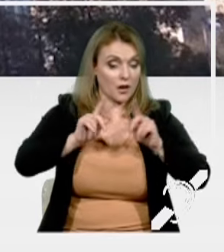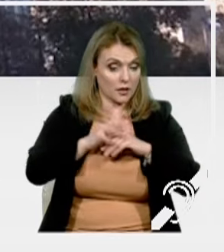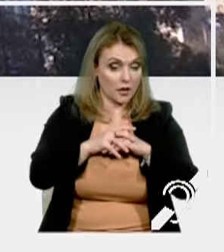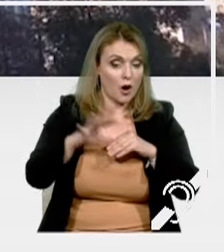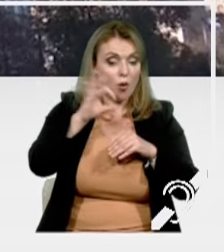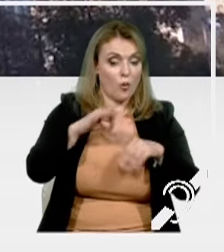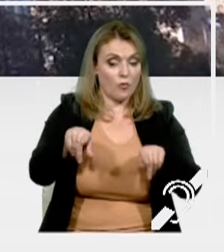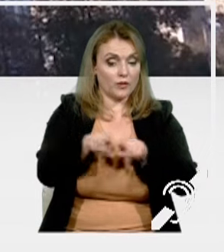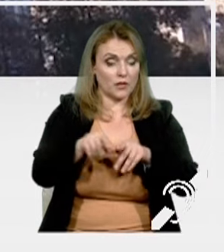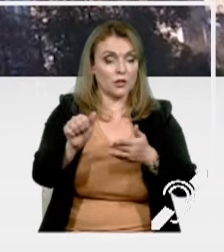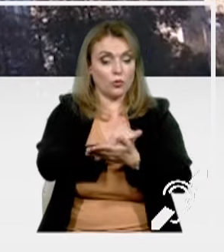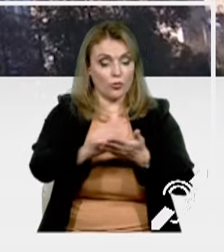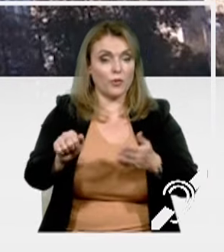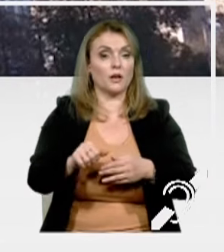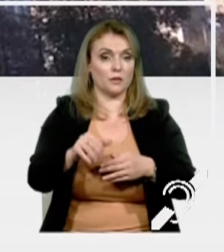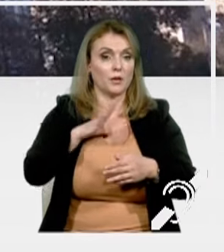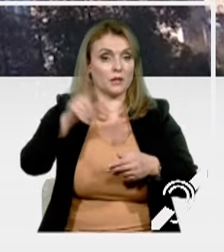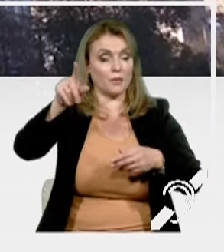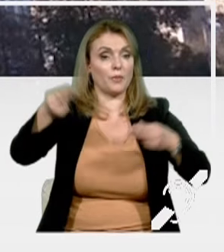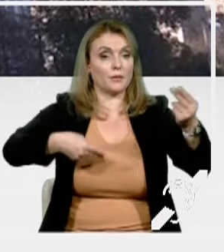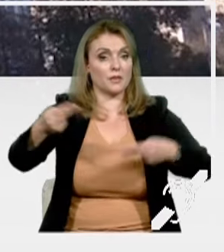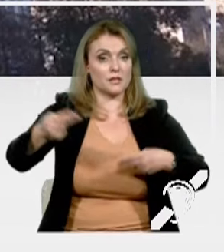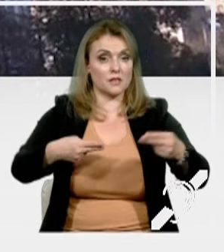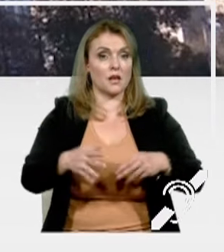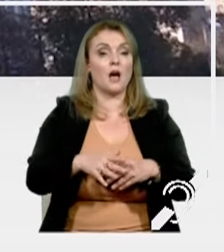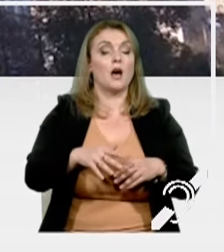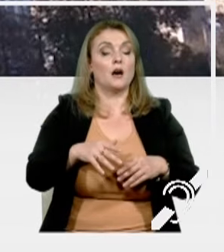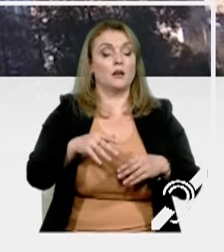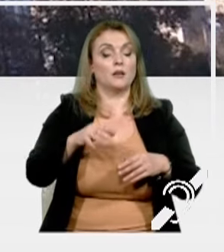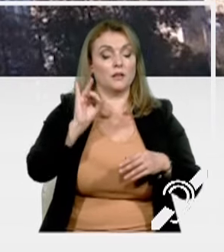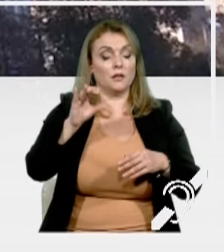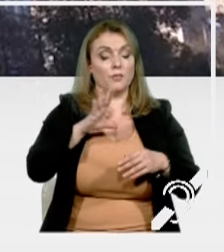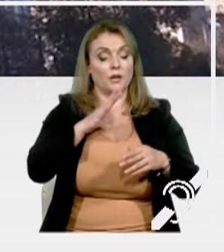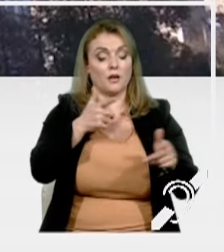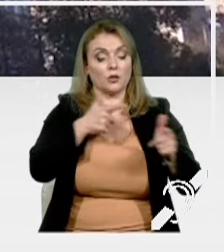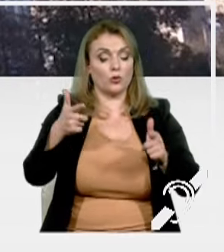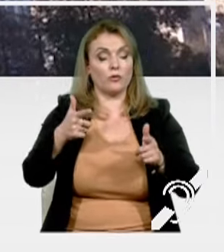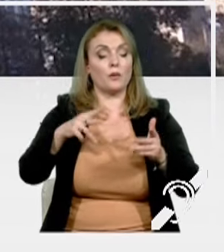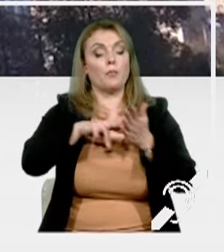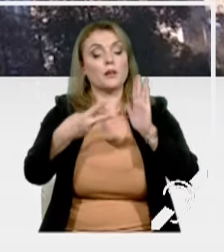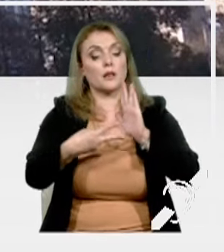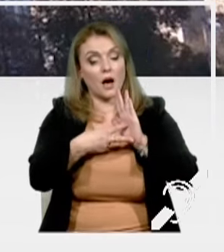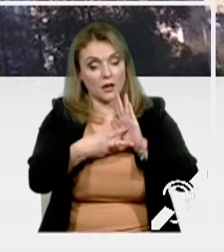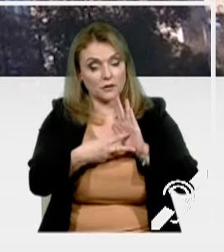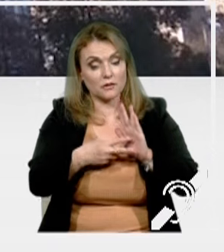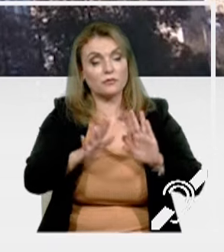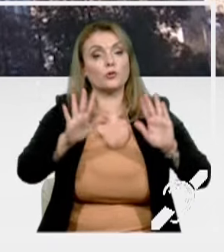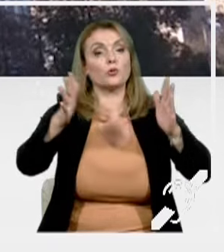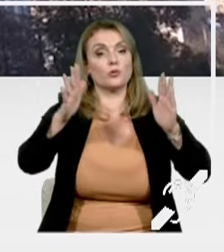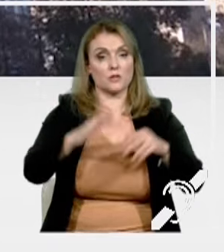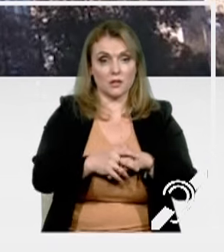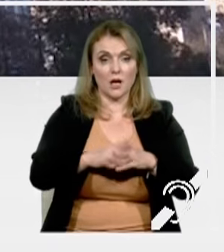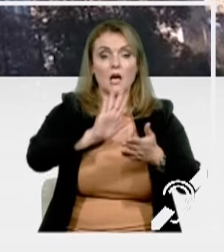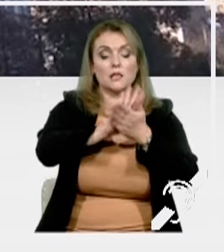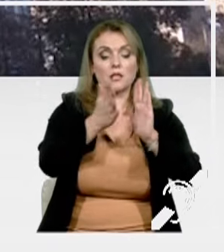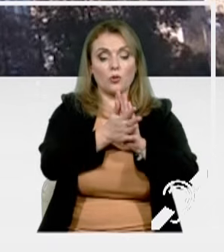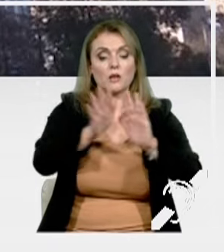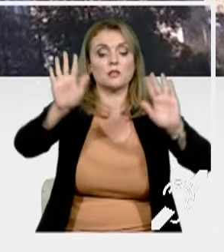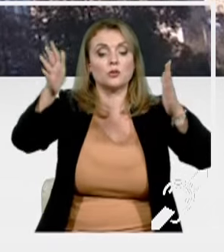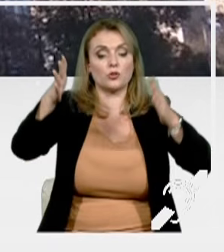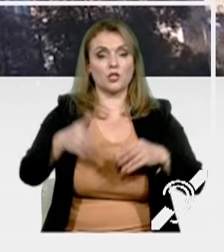Documentul stabilește măsuri adaptate la trei niveluri de criză: situație de alertă, timpurie, situație de alertă și de